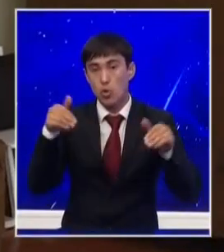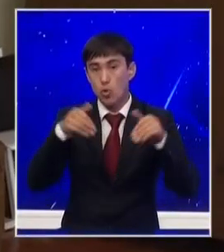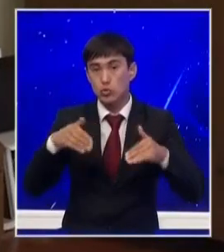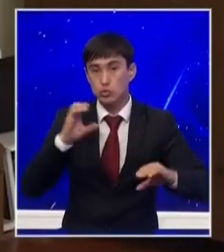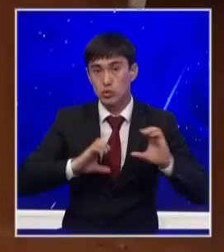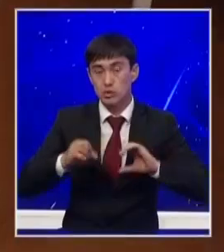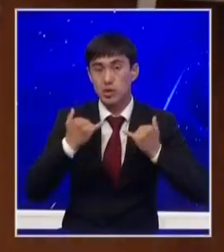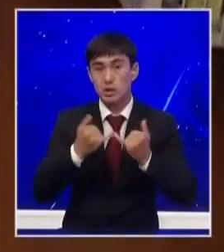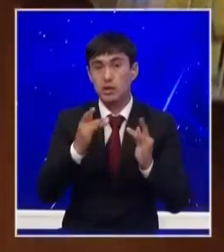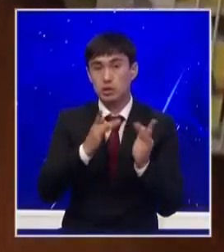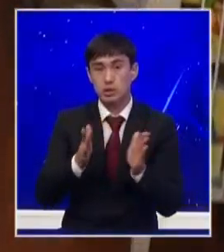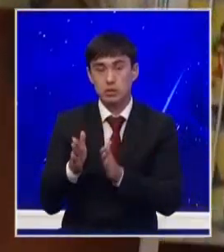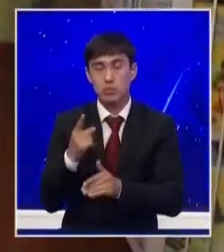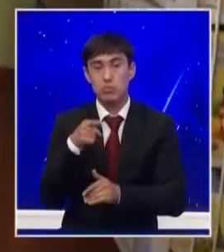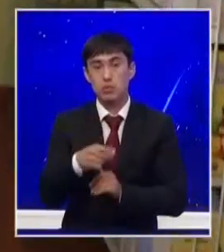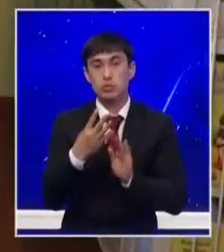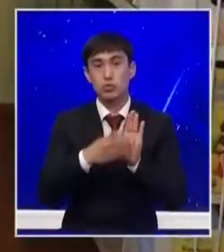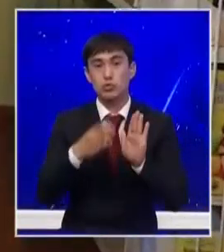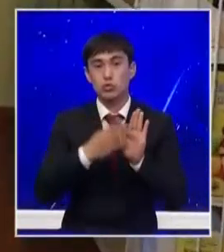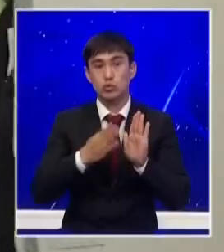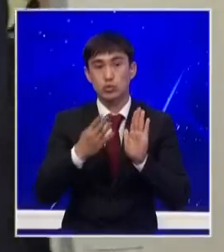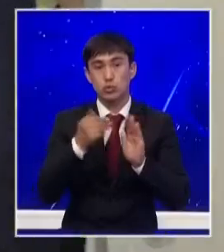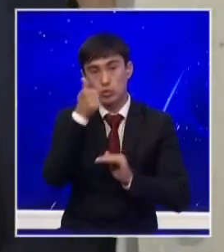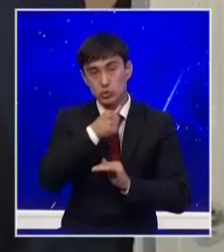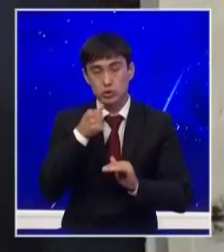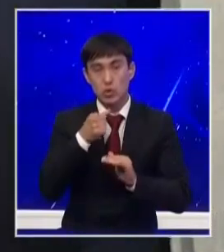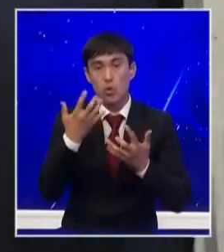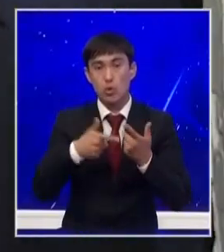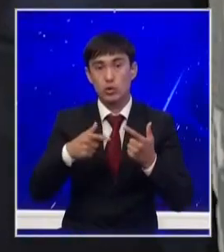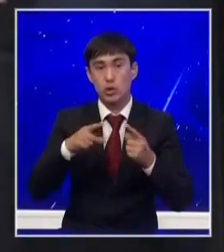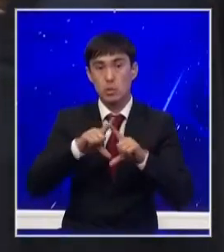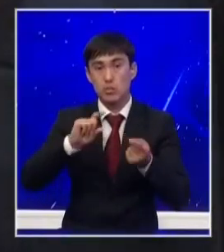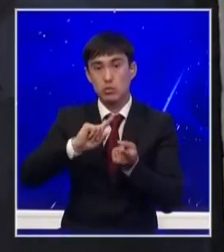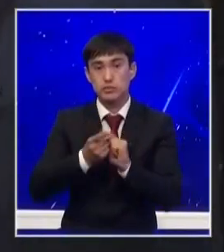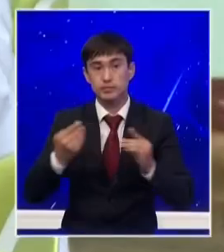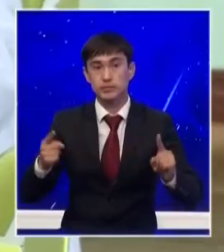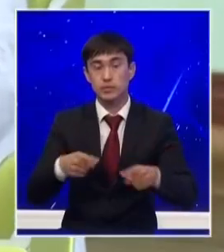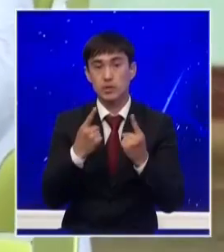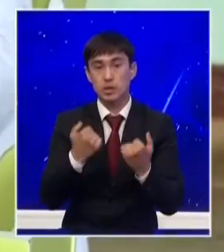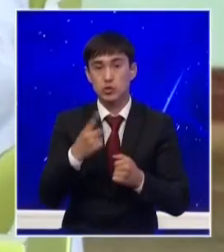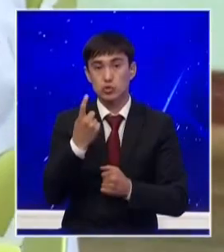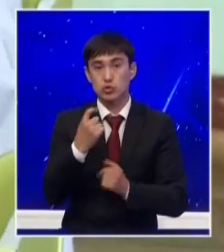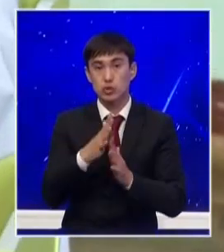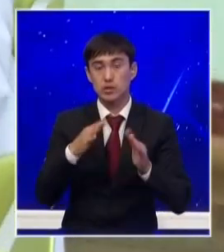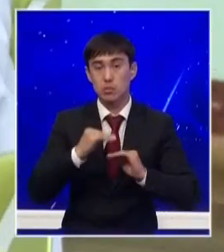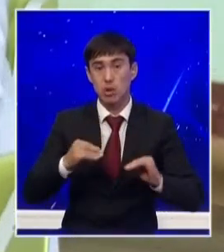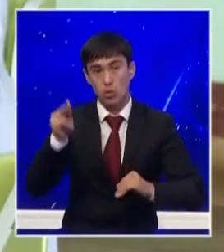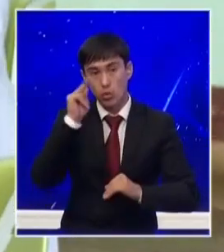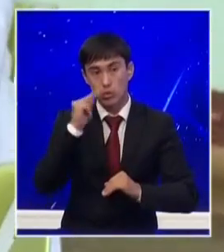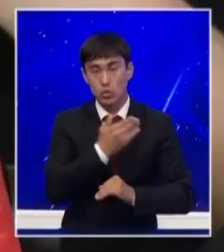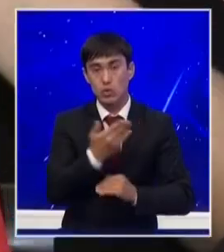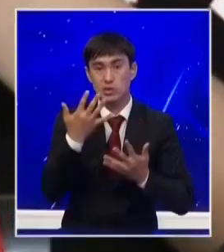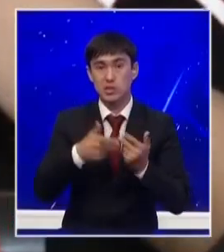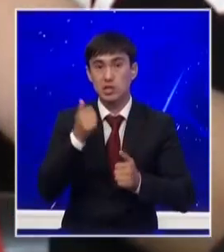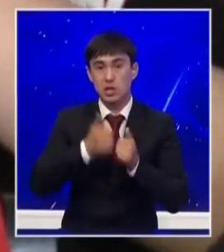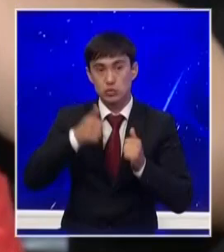салынған жатақхана болған. 1999 жылы орта мектеп болып қайта жаңғыртылыпты. Қазір мұнда 100-ден аса бала оқиды. Олардың саны